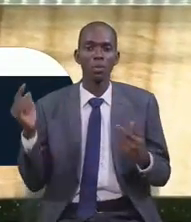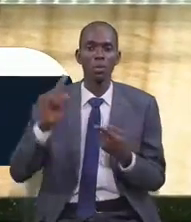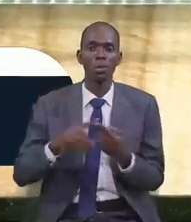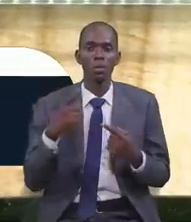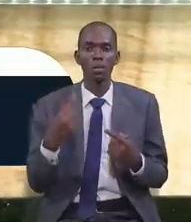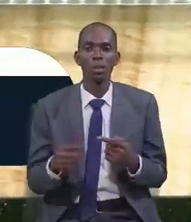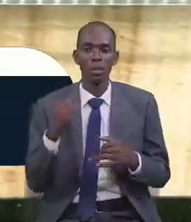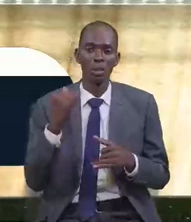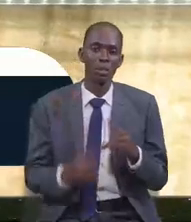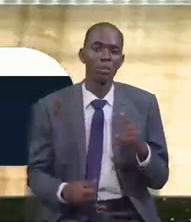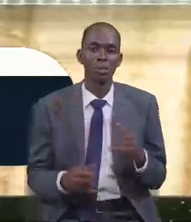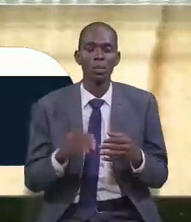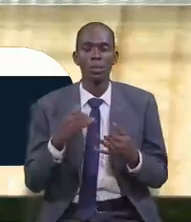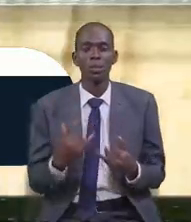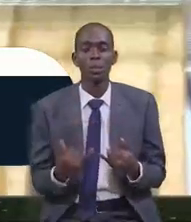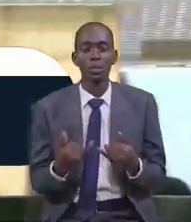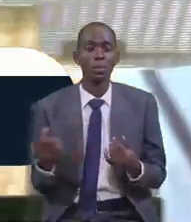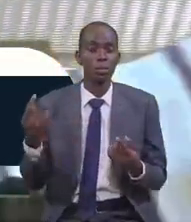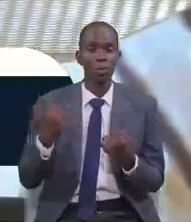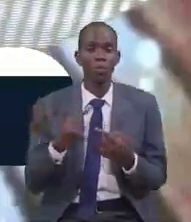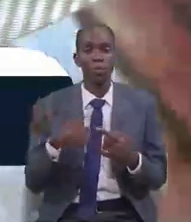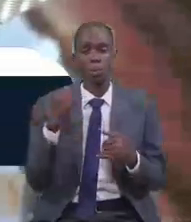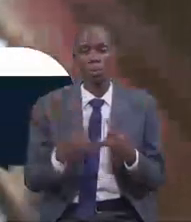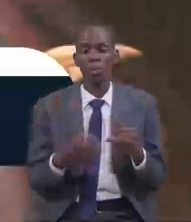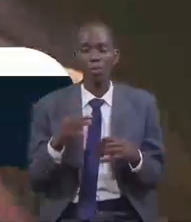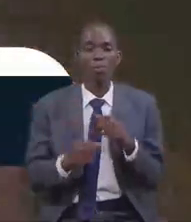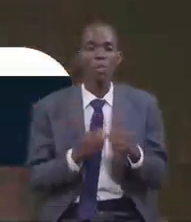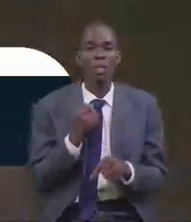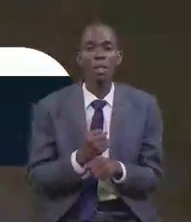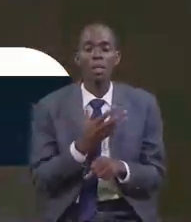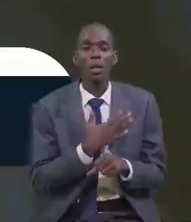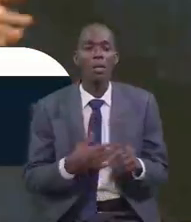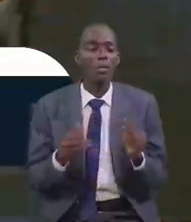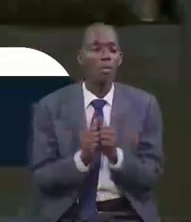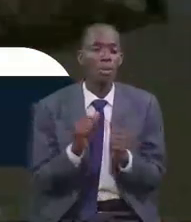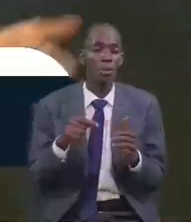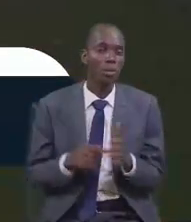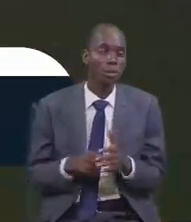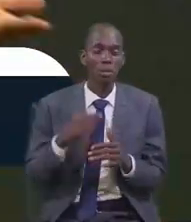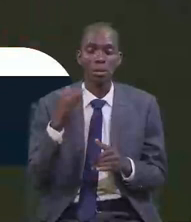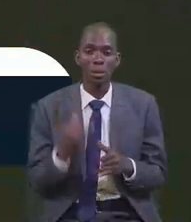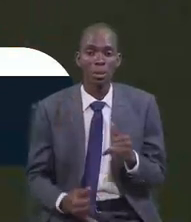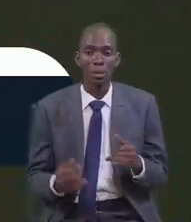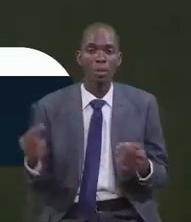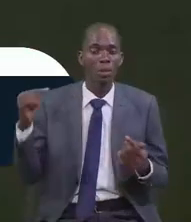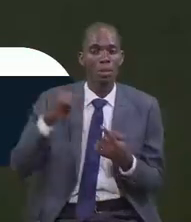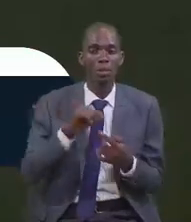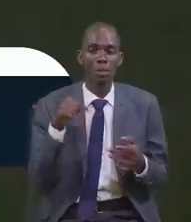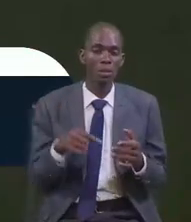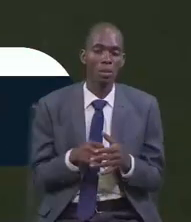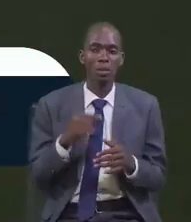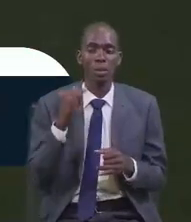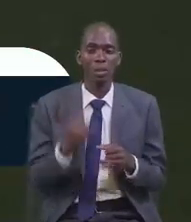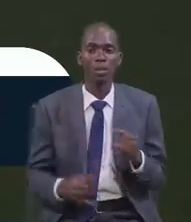fin. Nous venons à la fin de l'année et à cette fin, jusqu'à cette fin, nous nous consacrons